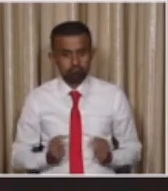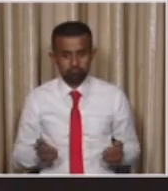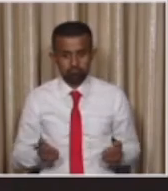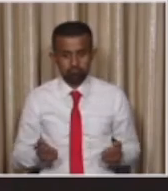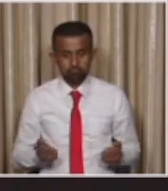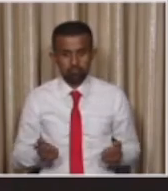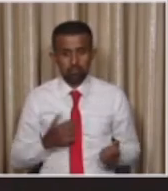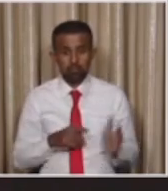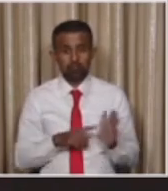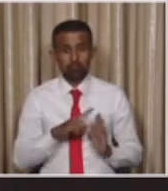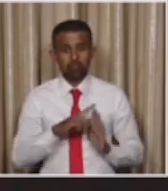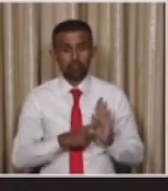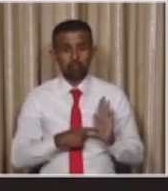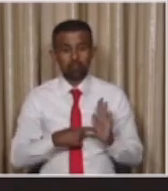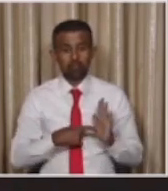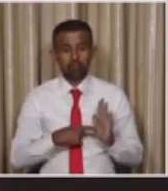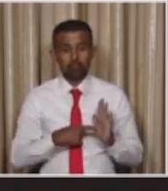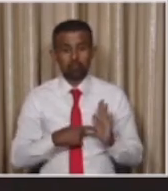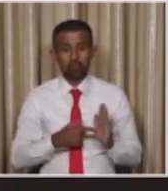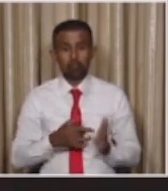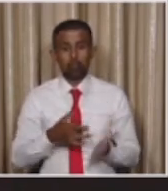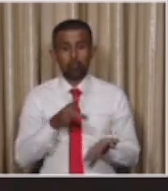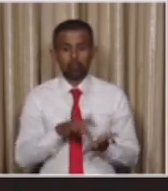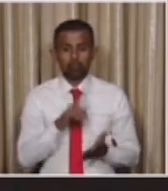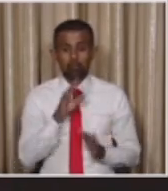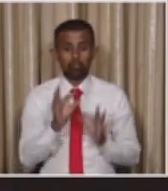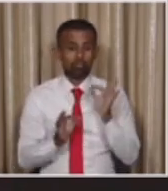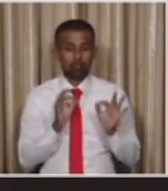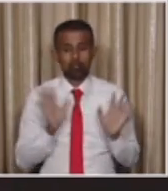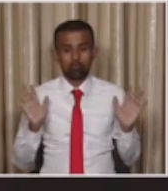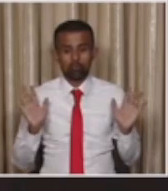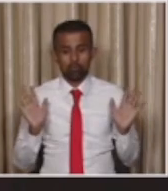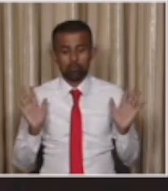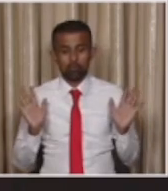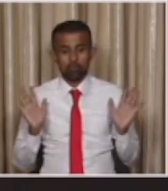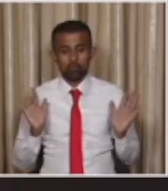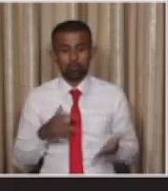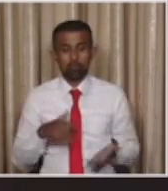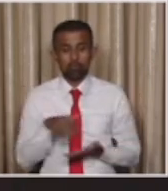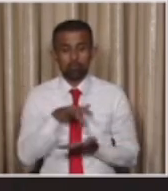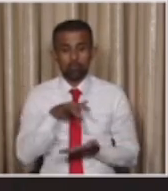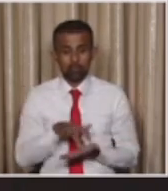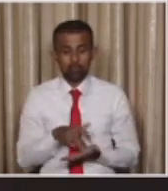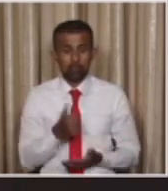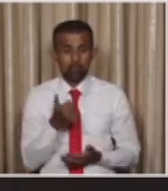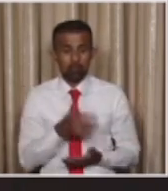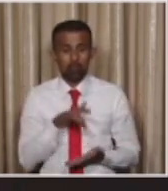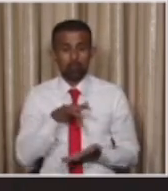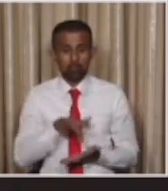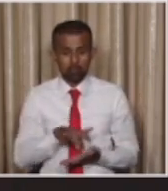නිකන් ඓතිහාසික ශ්‍රී ජයවර්ධනපුර කියලා කියනවා, පම්පූරි ගහනවා, ඇරෙන්න මේ නගරය, මේ ඓතිහාසික